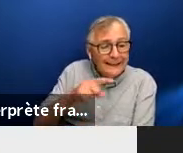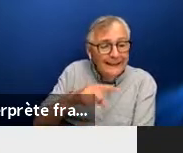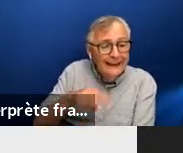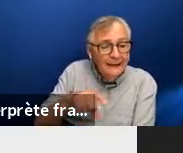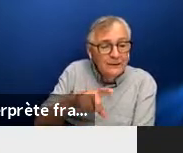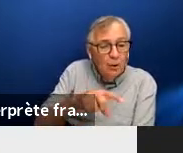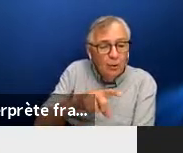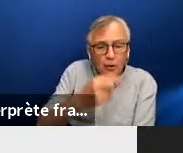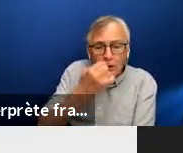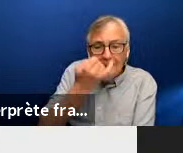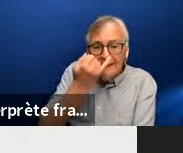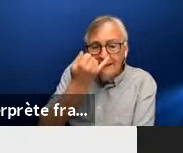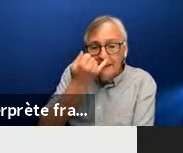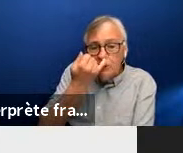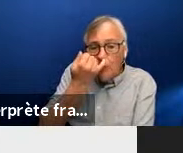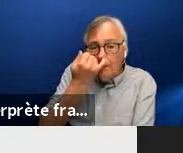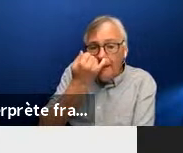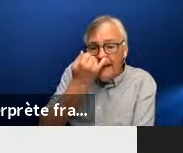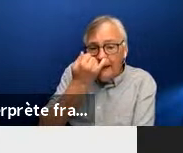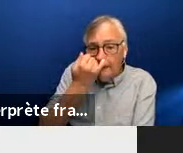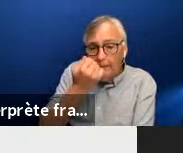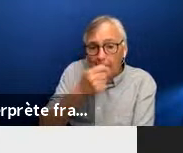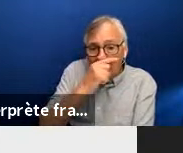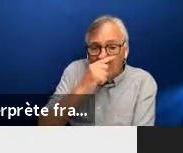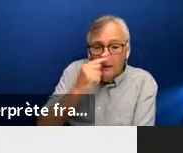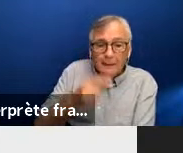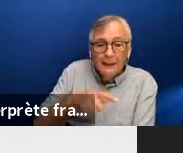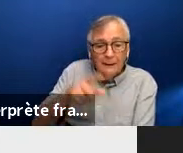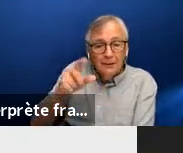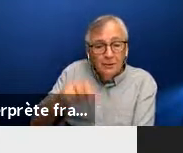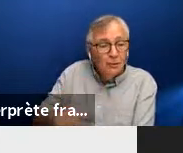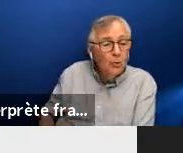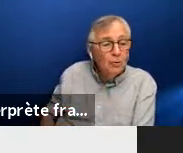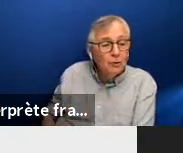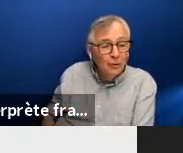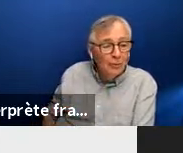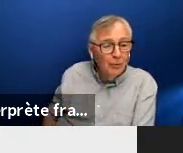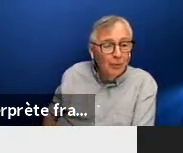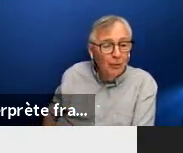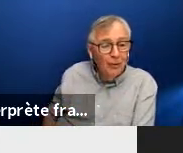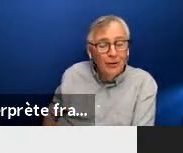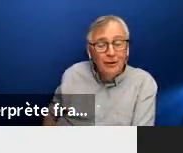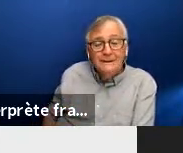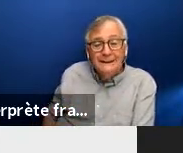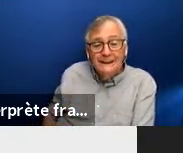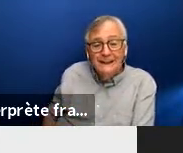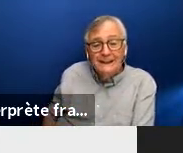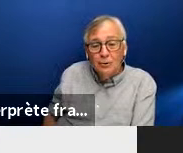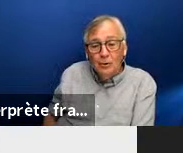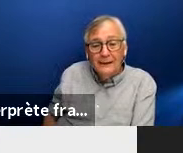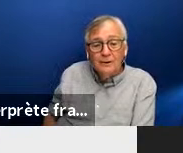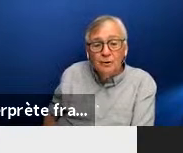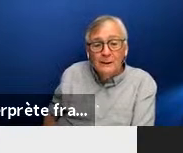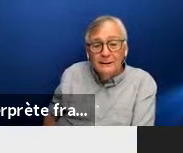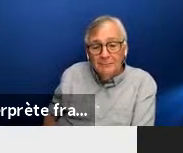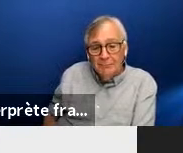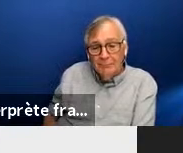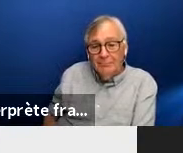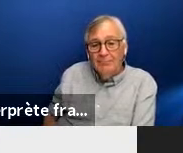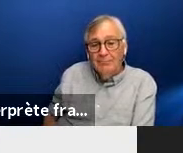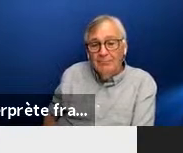Les derniers, ils sont, je l'ai indiqué, ils sont payants. Mais il y a d'autres, c'est des réseaux